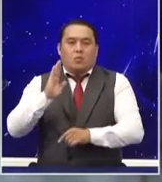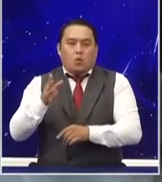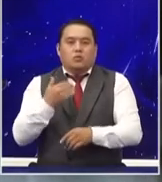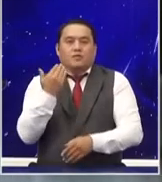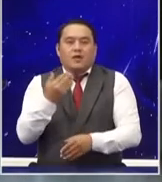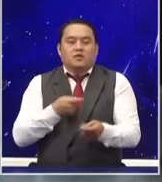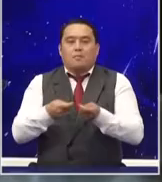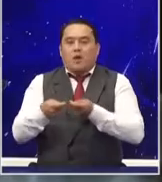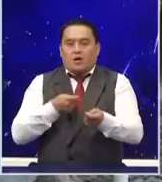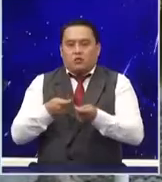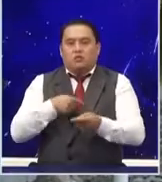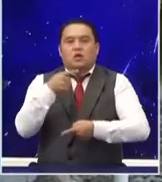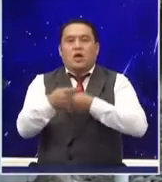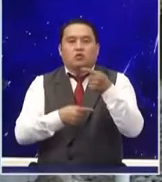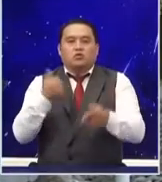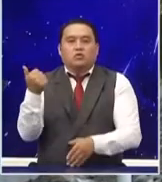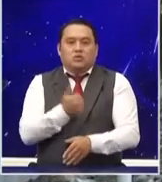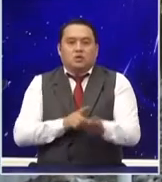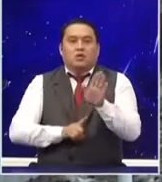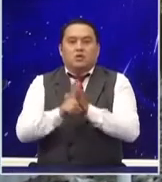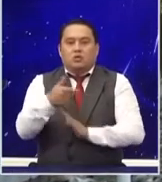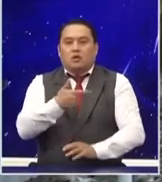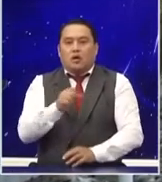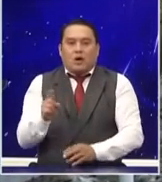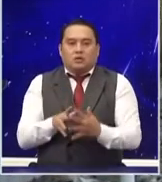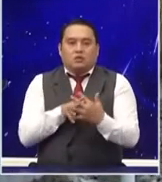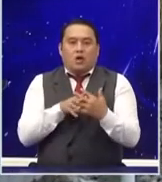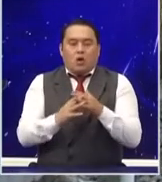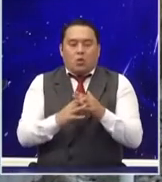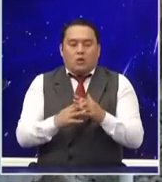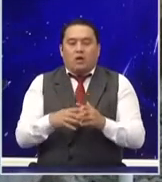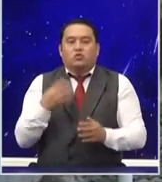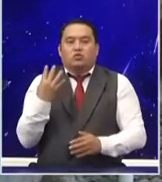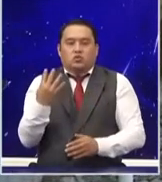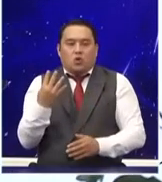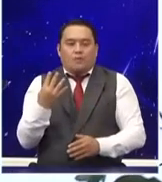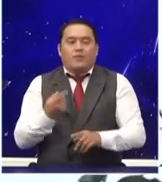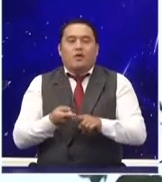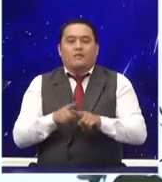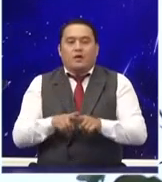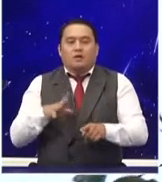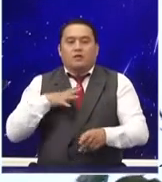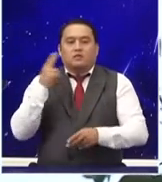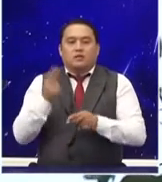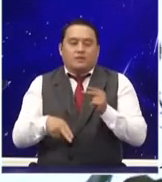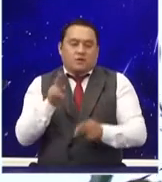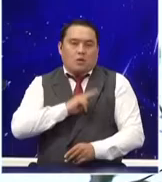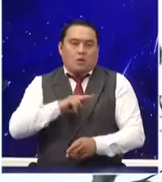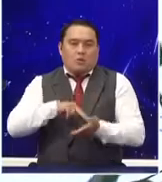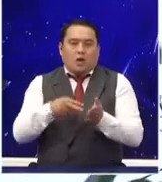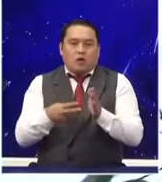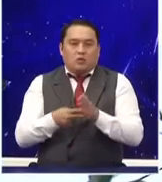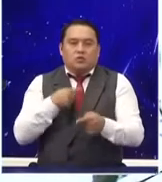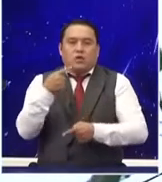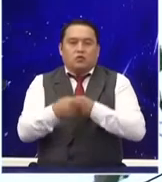словам местных властей, уже со следующей недели начнется газификация аулов Мамбет, Жамбыл, Мукры и Бескайнар. Завершить работы планируют до